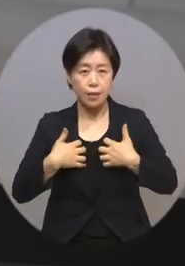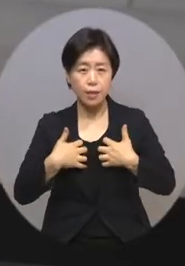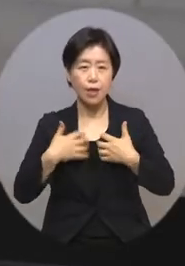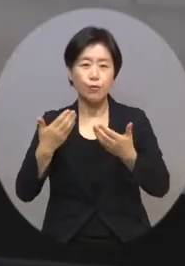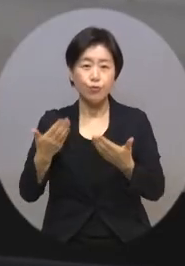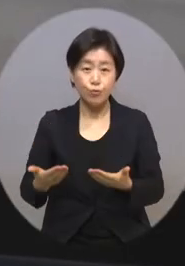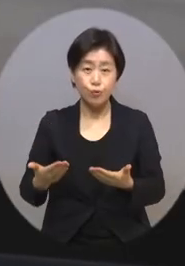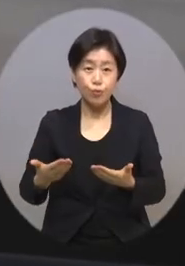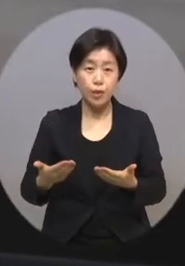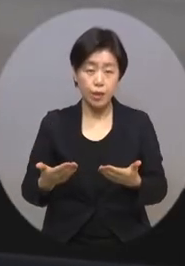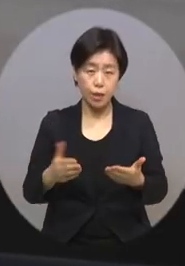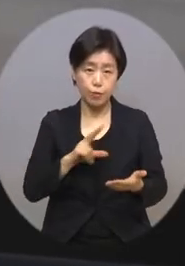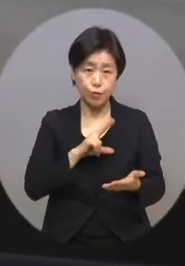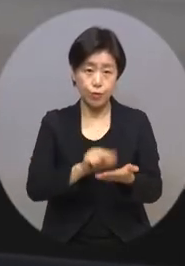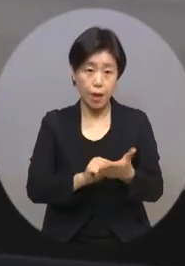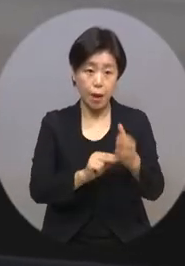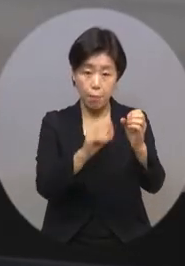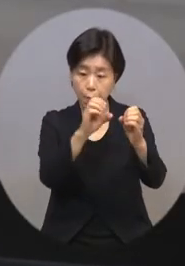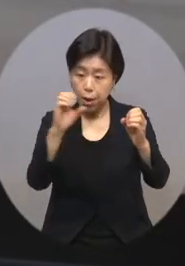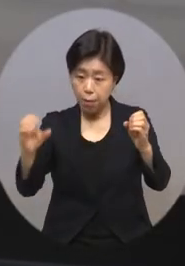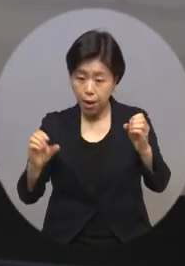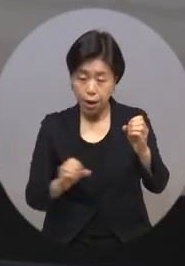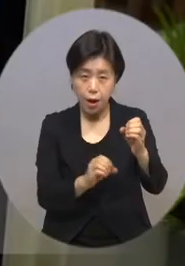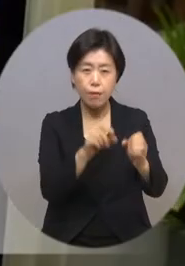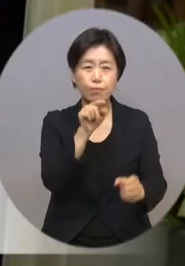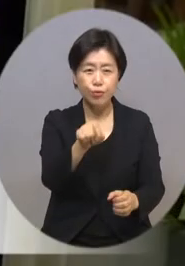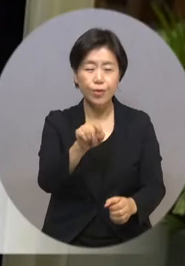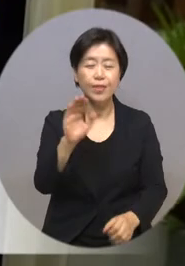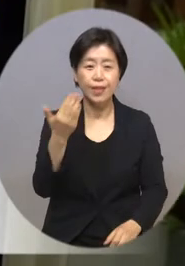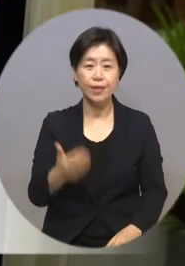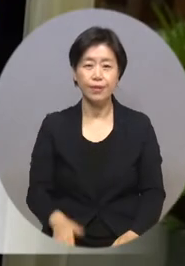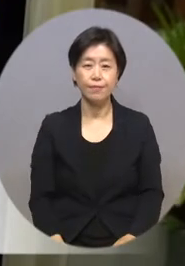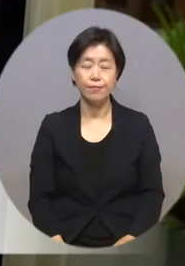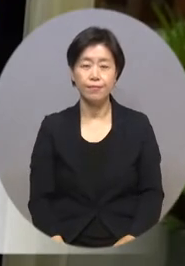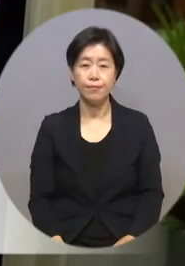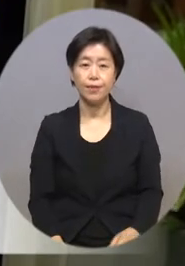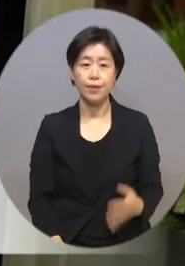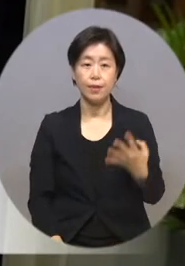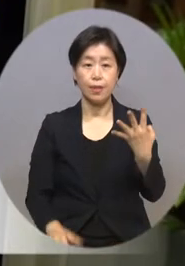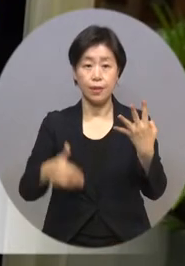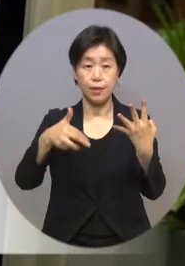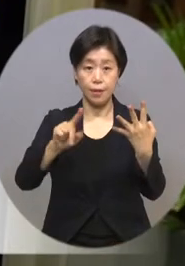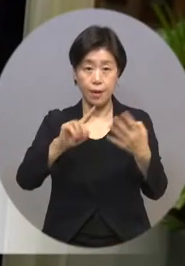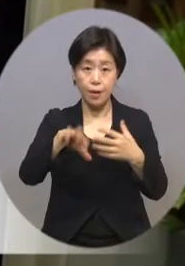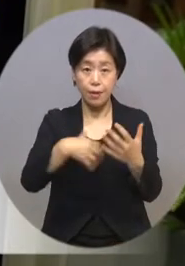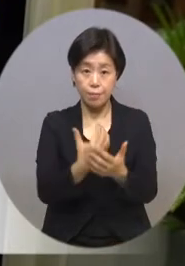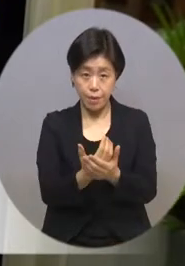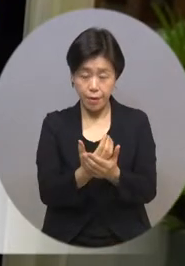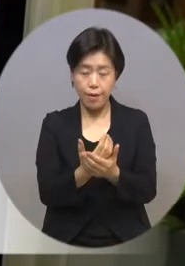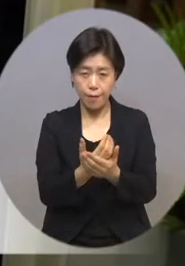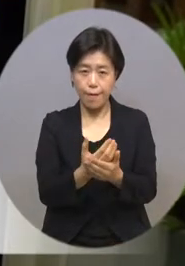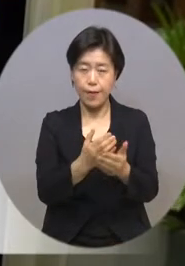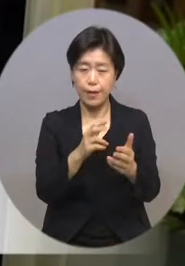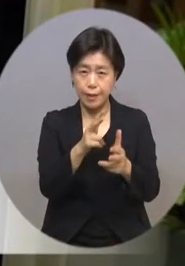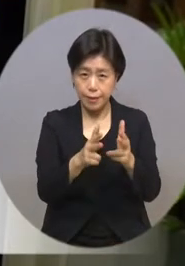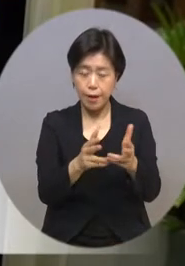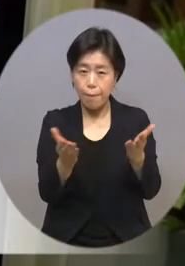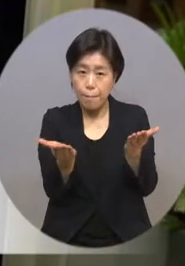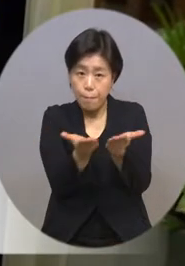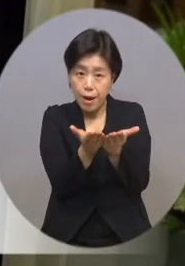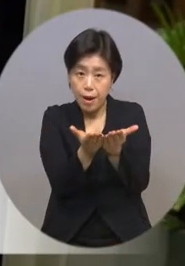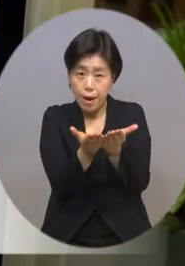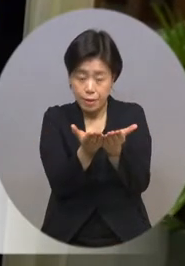취향에 따라 주제를 선택할 수 있는 것이 특징입니다. 4차 혁명 시대에 맞는 변모하는 도서관을 보여주고자